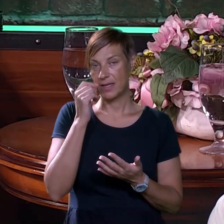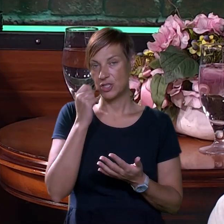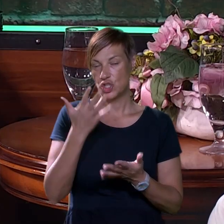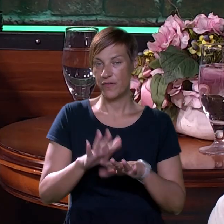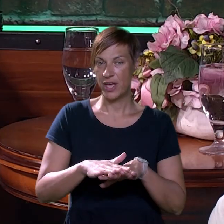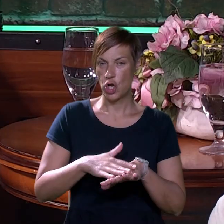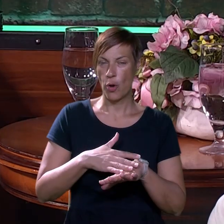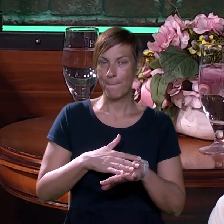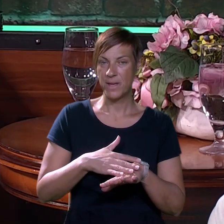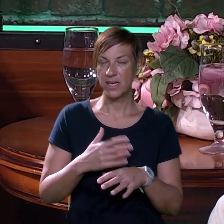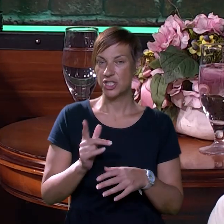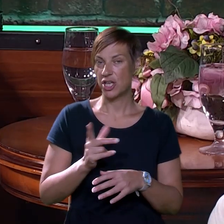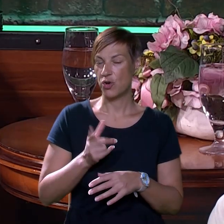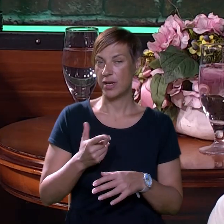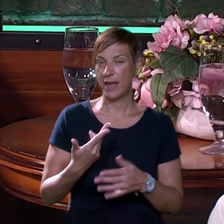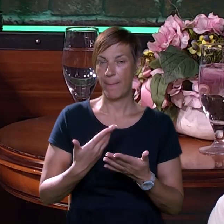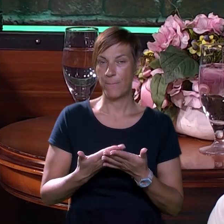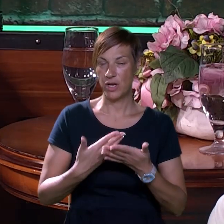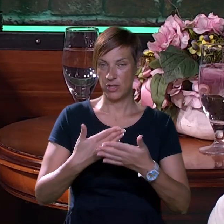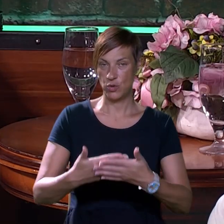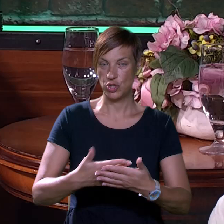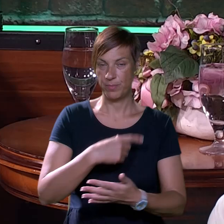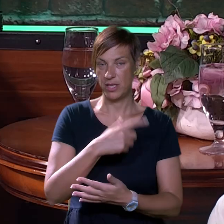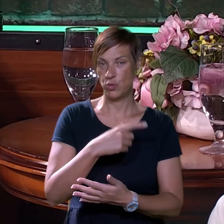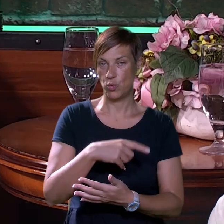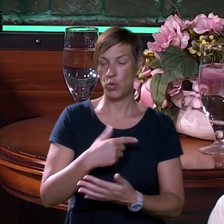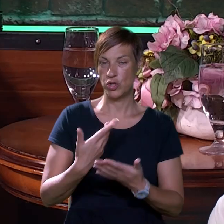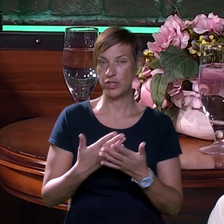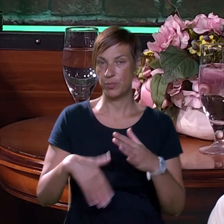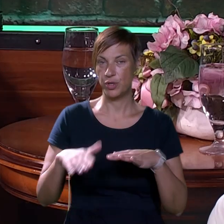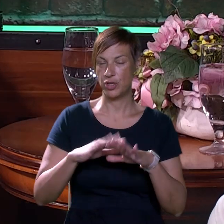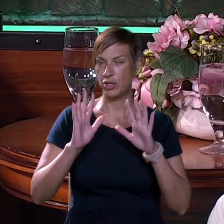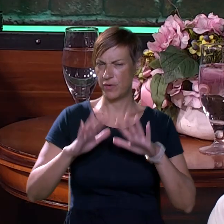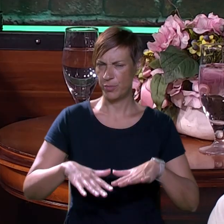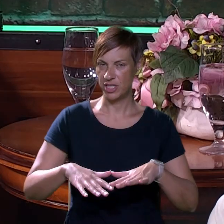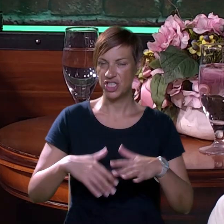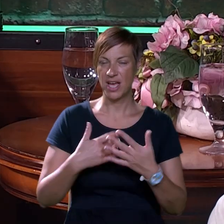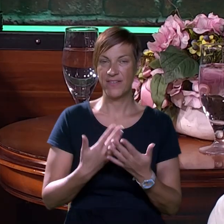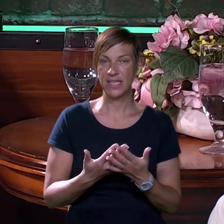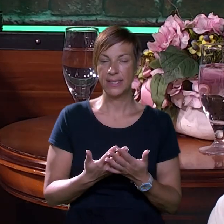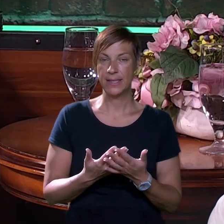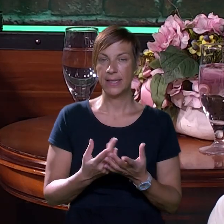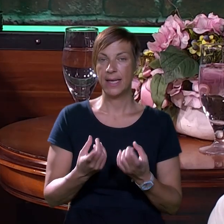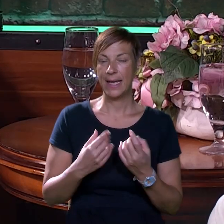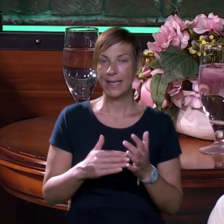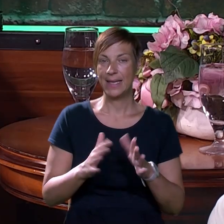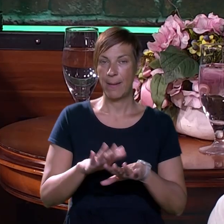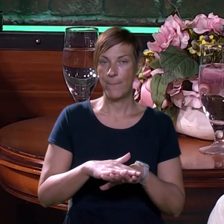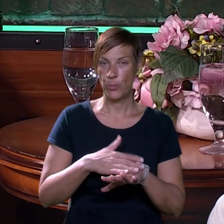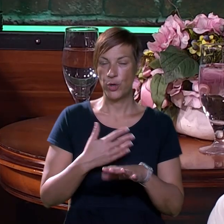čovjek nekome oprašta, on ne mora doći pred tu osobu, on se ne mora dodatno ponižavati, ali mu